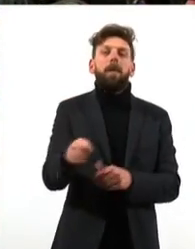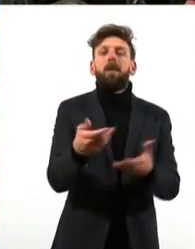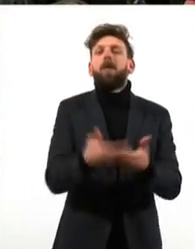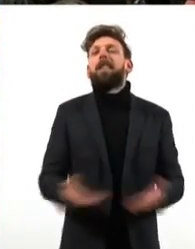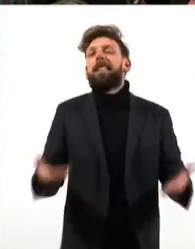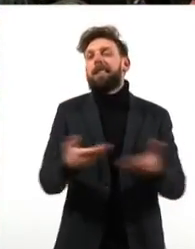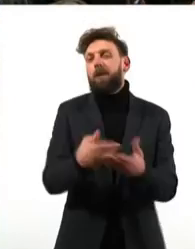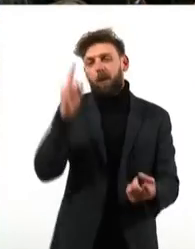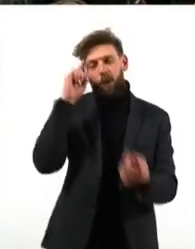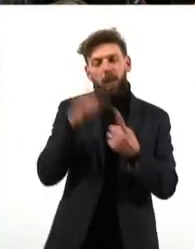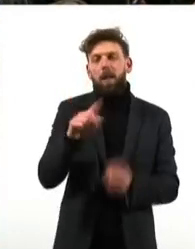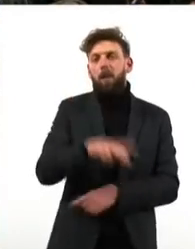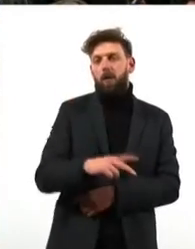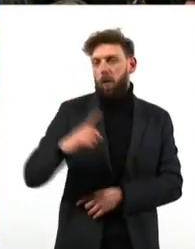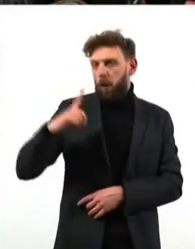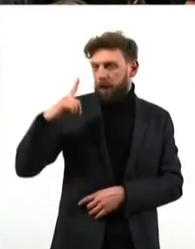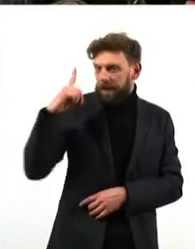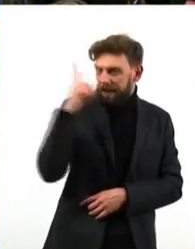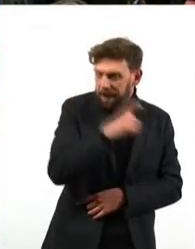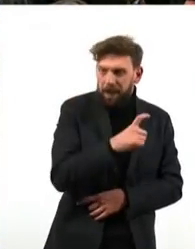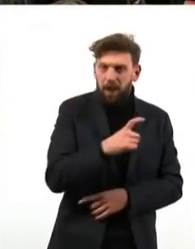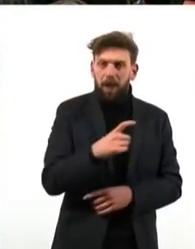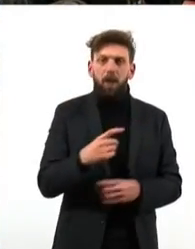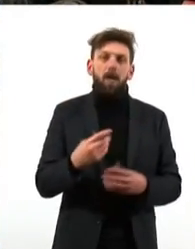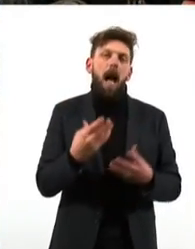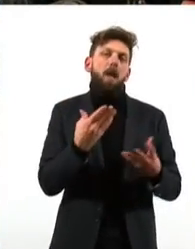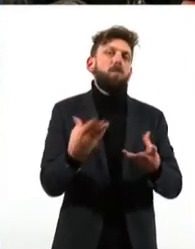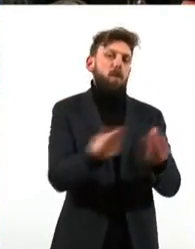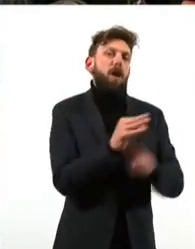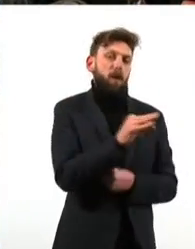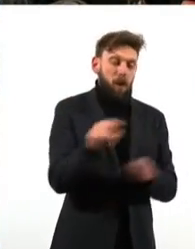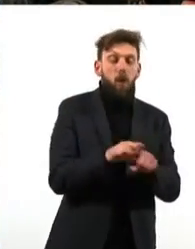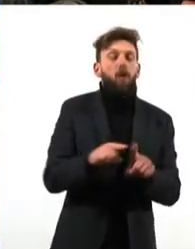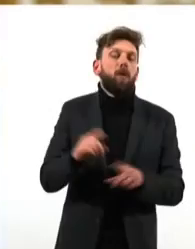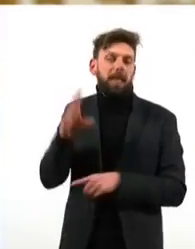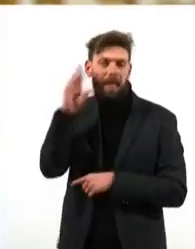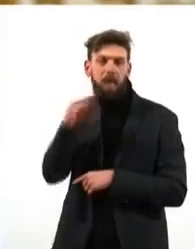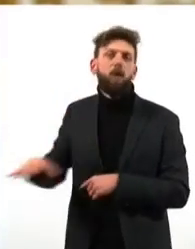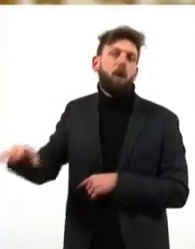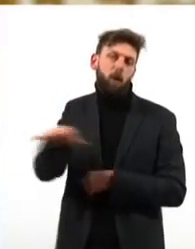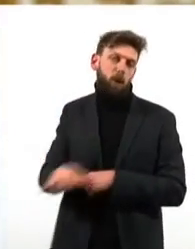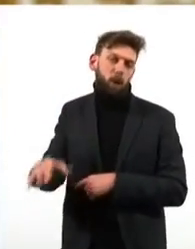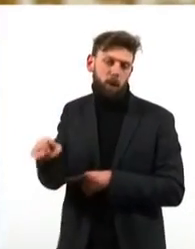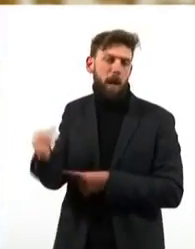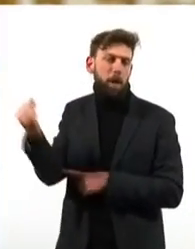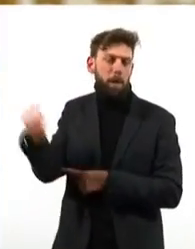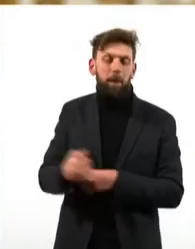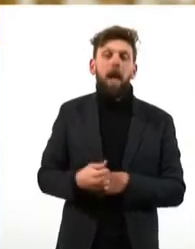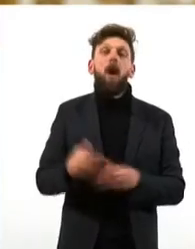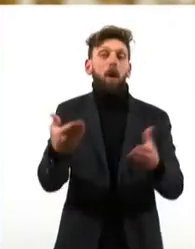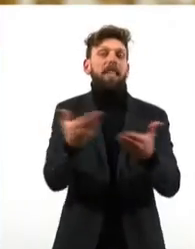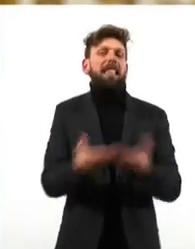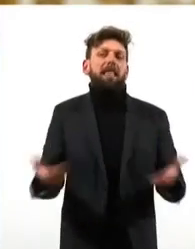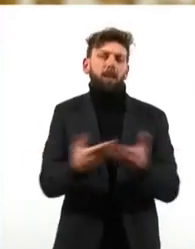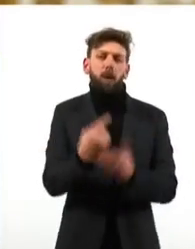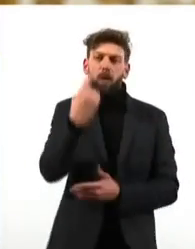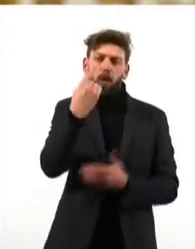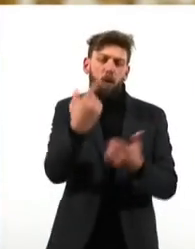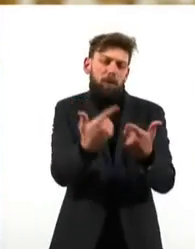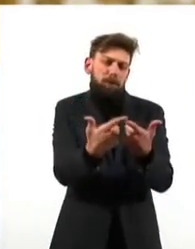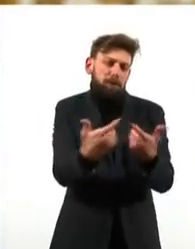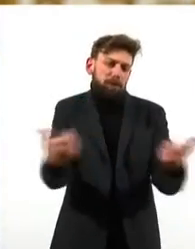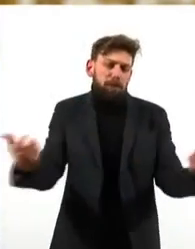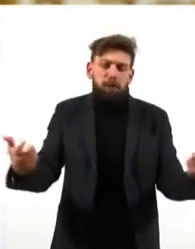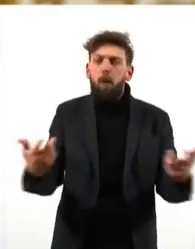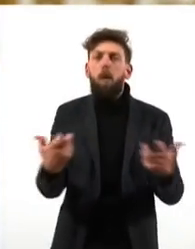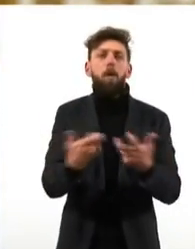pour beaucoup de nos concitoyens et pour les jeunes en particulier. Alors, les situations sont très diverses. On a parlé tout à l'heure de lycéens